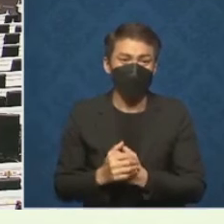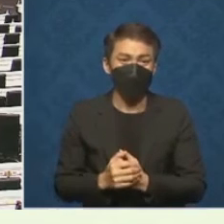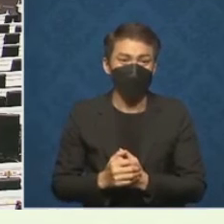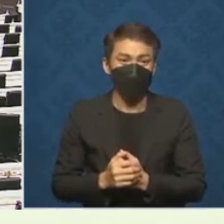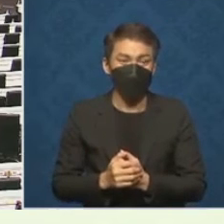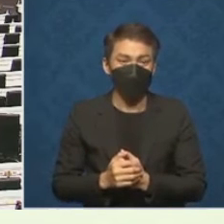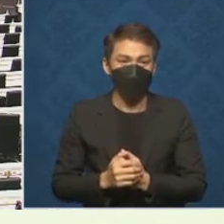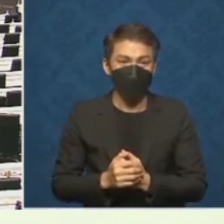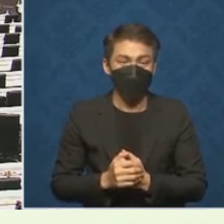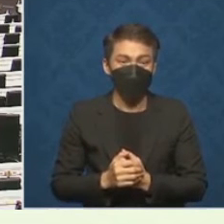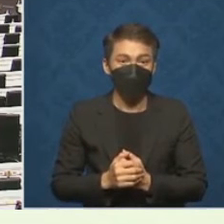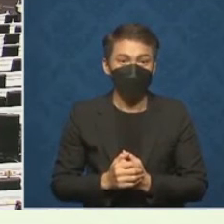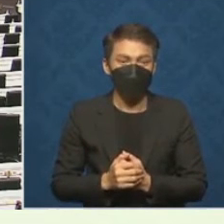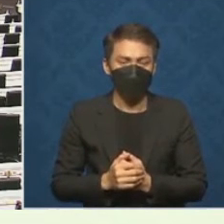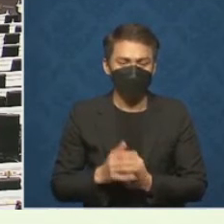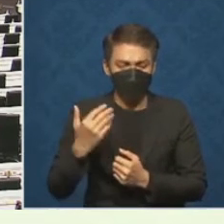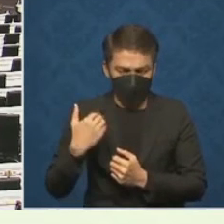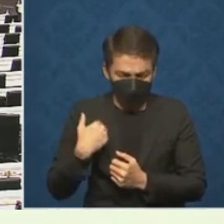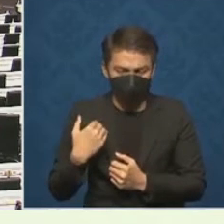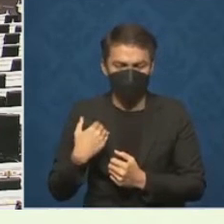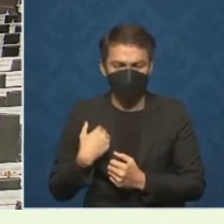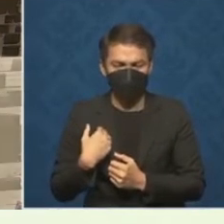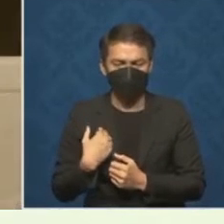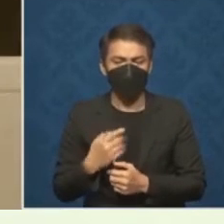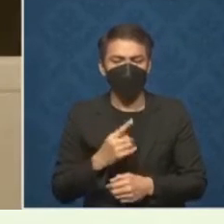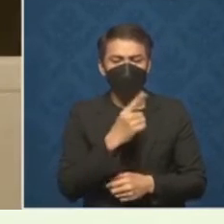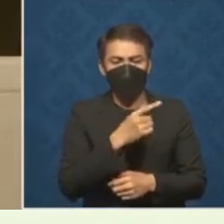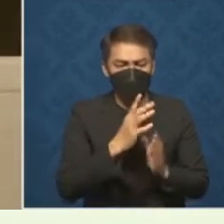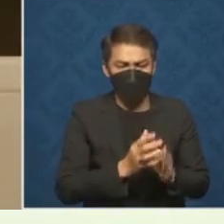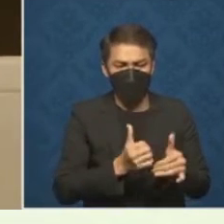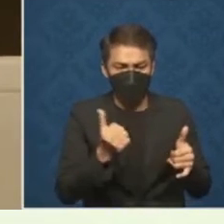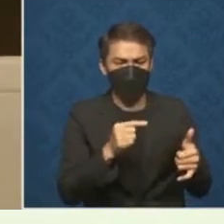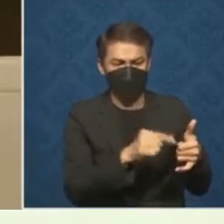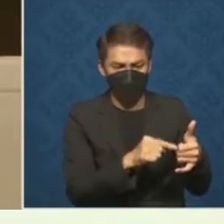านผม เพราะว่ามีการพาดพิงบุคคลอื่นก็จะให้โอกาสครับครับเชิญต่อฮะ